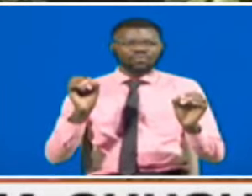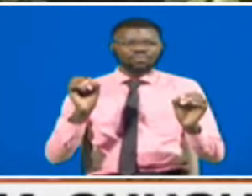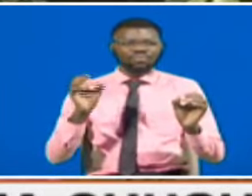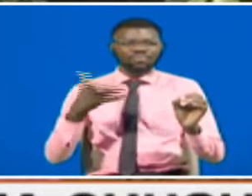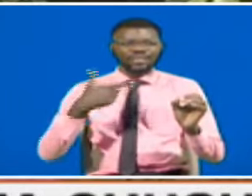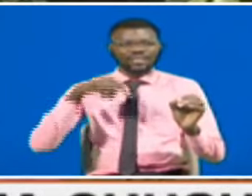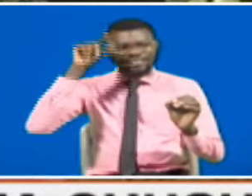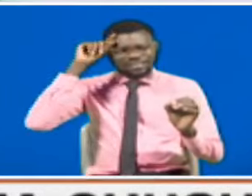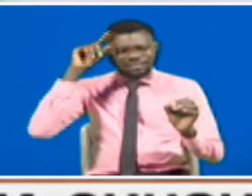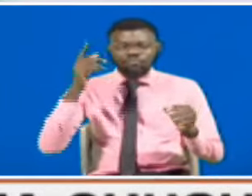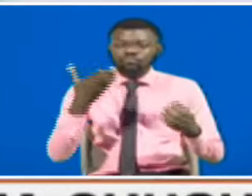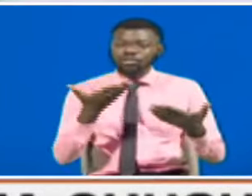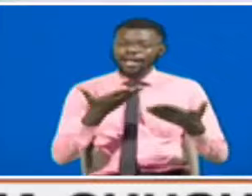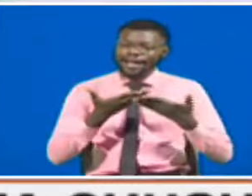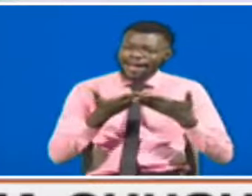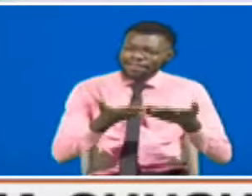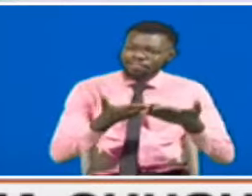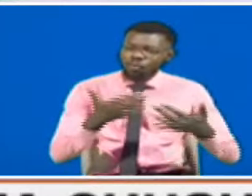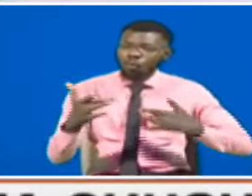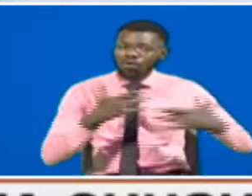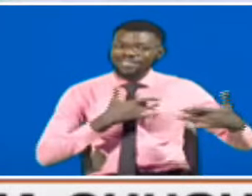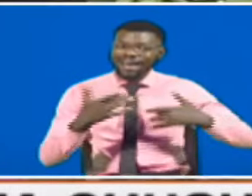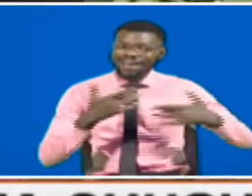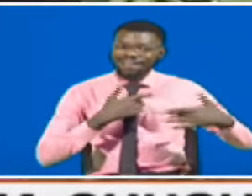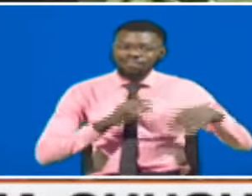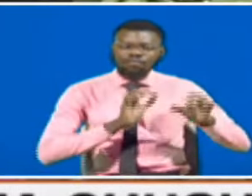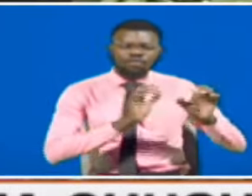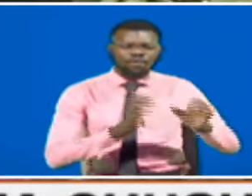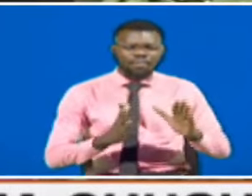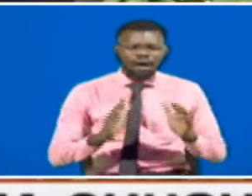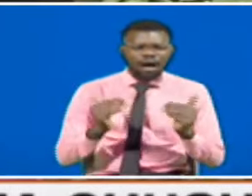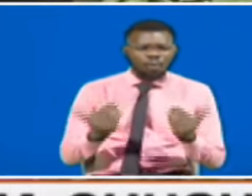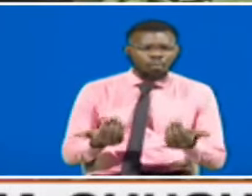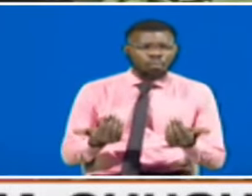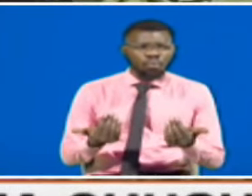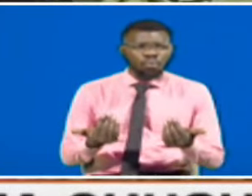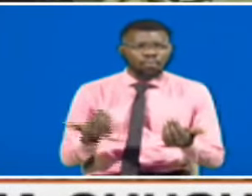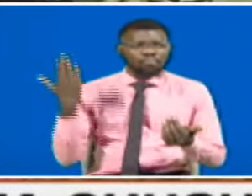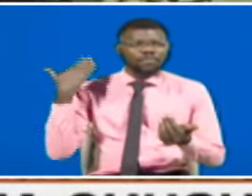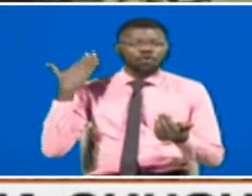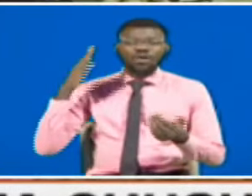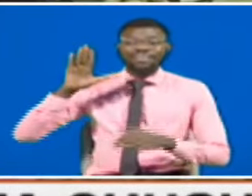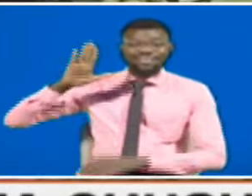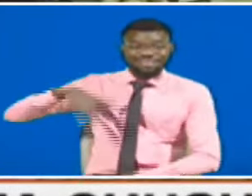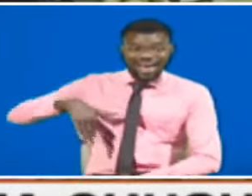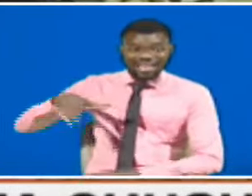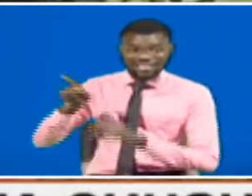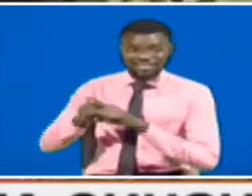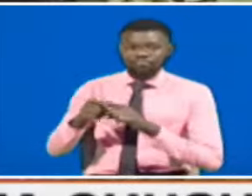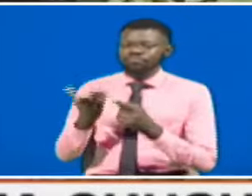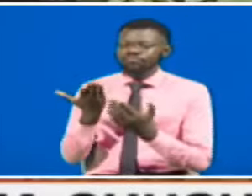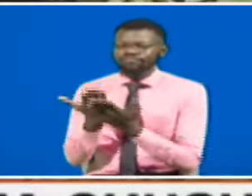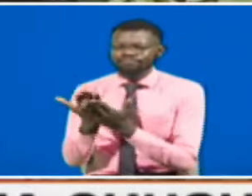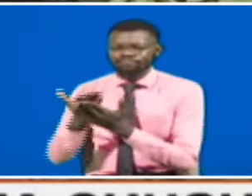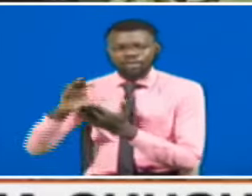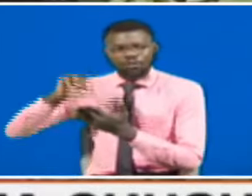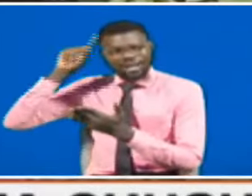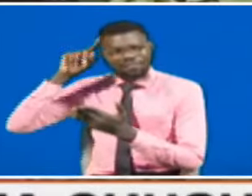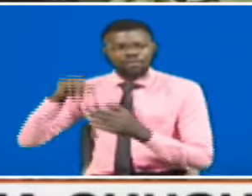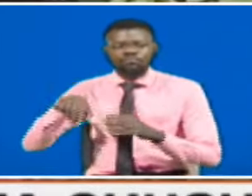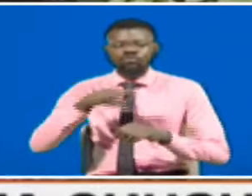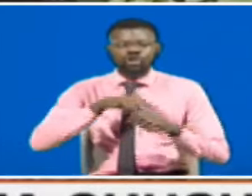ya wakulima wetu. Na tunaomba, siku ya kupanda imechelewa. Na tungeomba serikali ya county na serikali ya